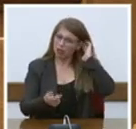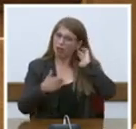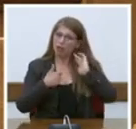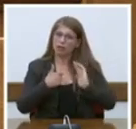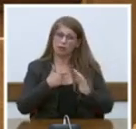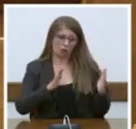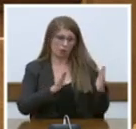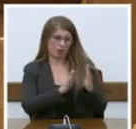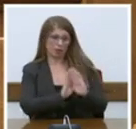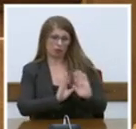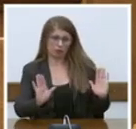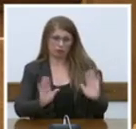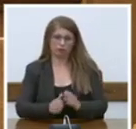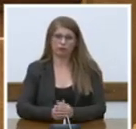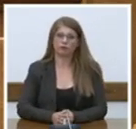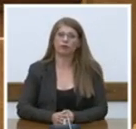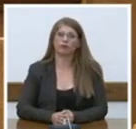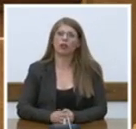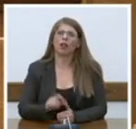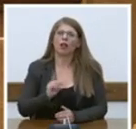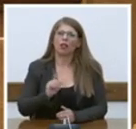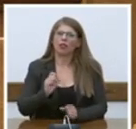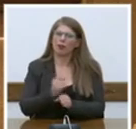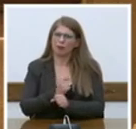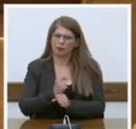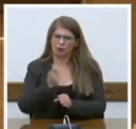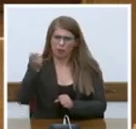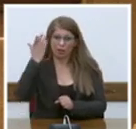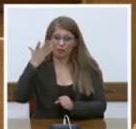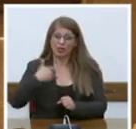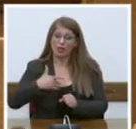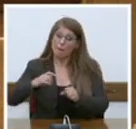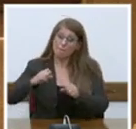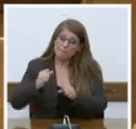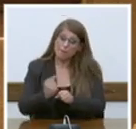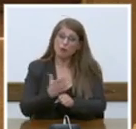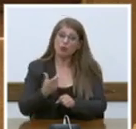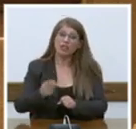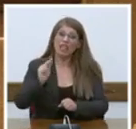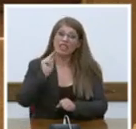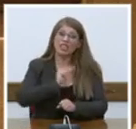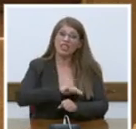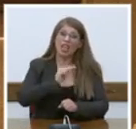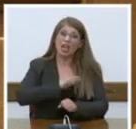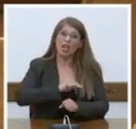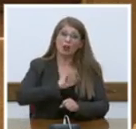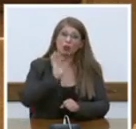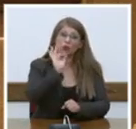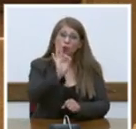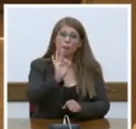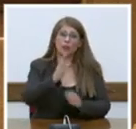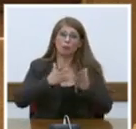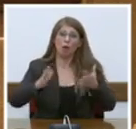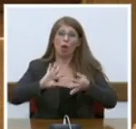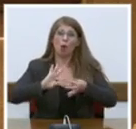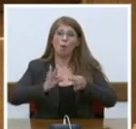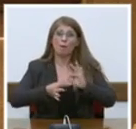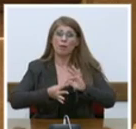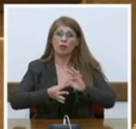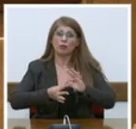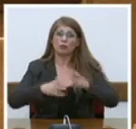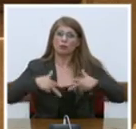απέναντι. Δεν είναι επίμονη η ακρίβεια. Επίμονη είναι η κερδοσκοπία των μεγάλων ομίλων που η κυβέρνησή